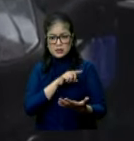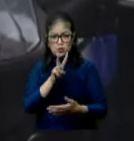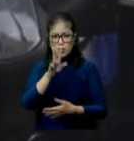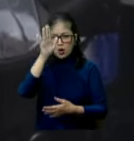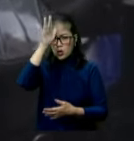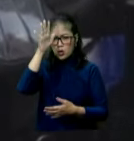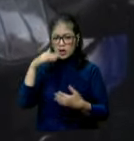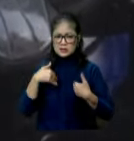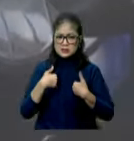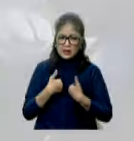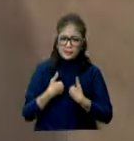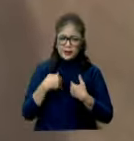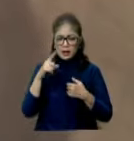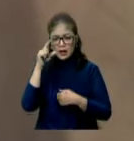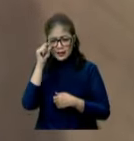kelelahan dan mengantuk.